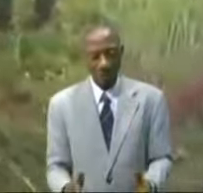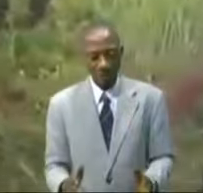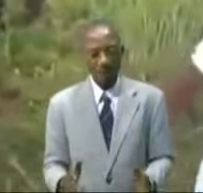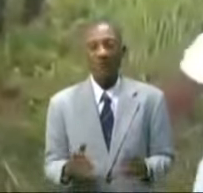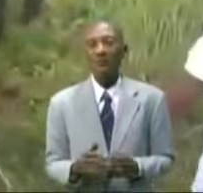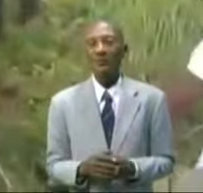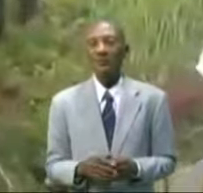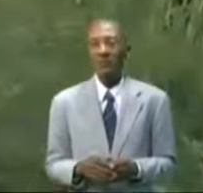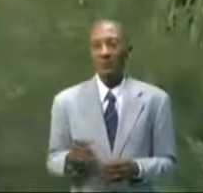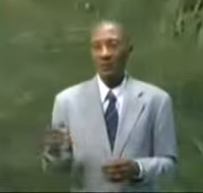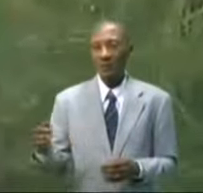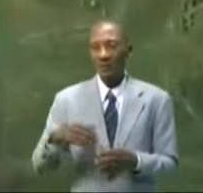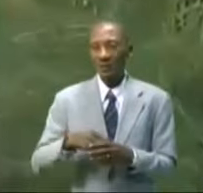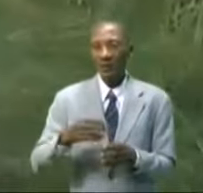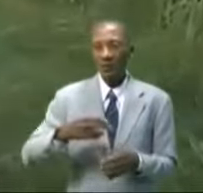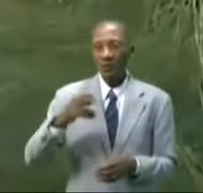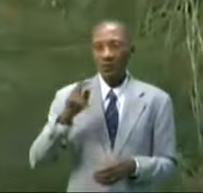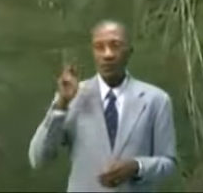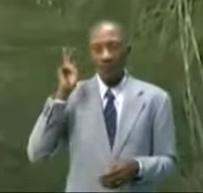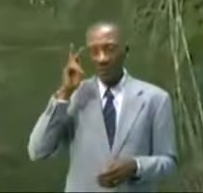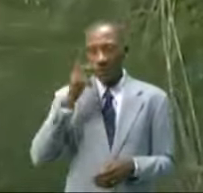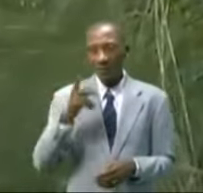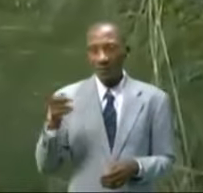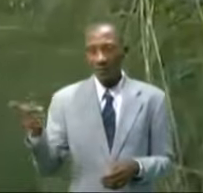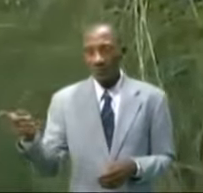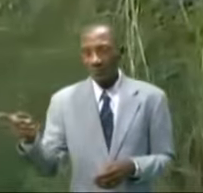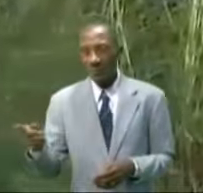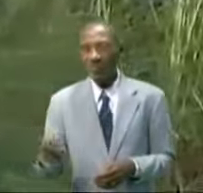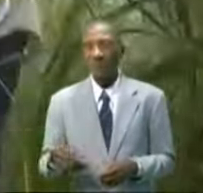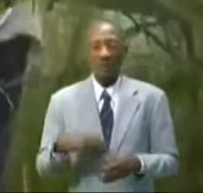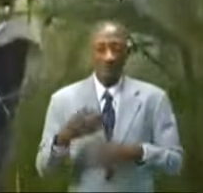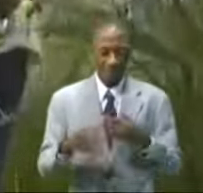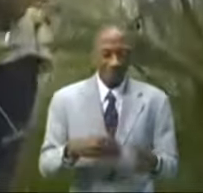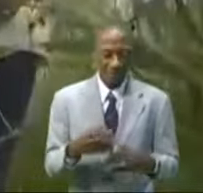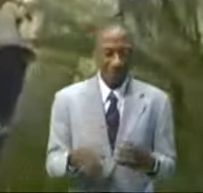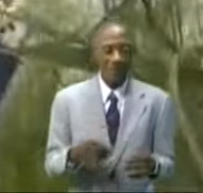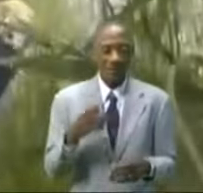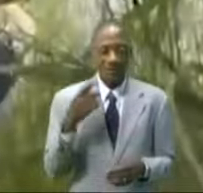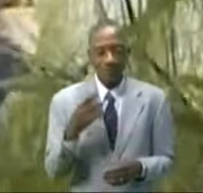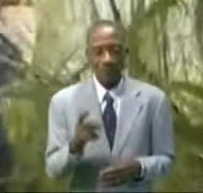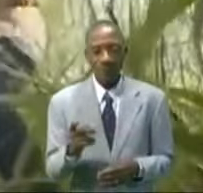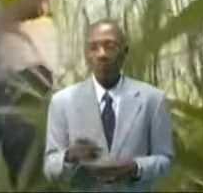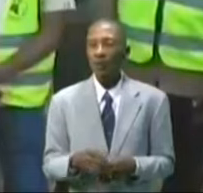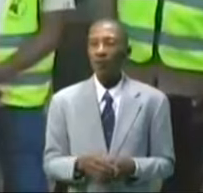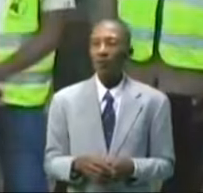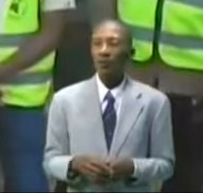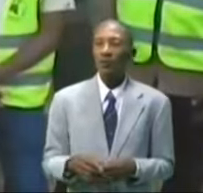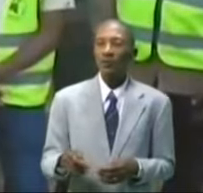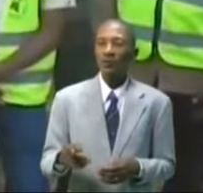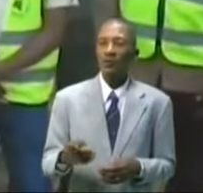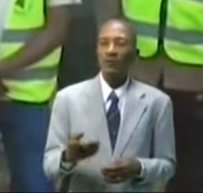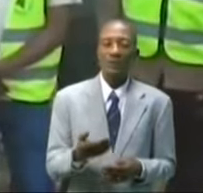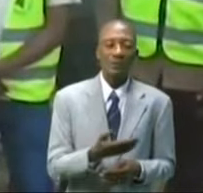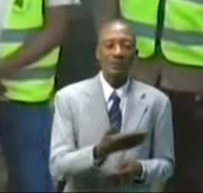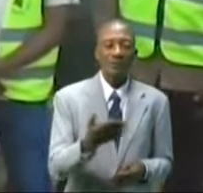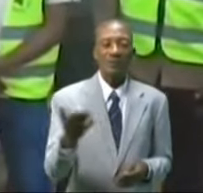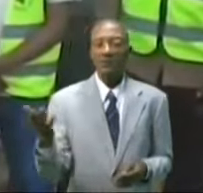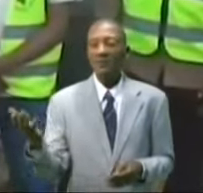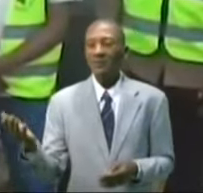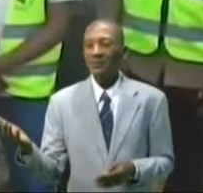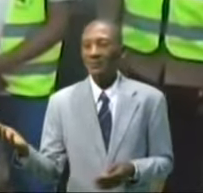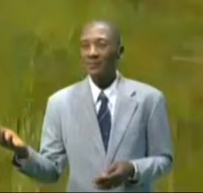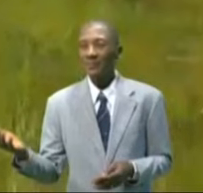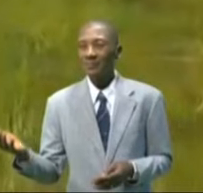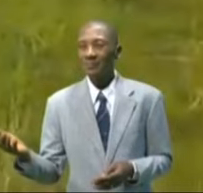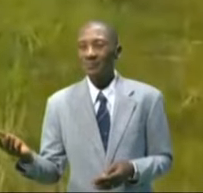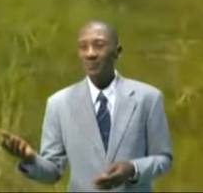pour procéder au lancement des travaux de cerclage en vue de prévenir contre le feu de brousse. Le travail est fait et on a